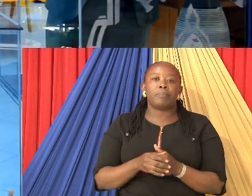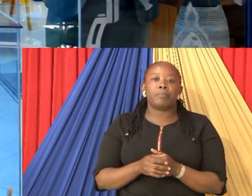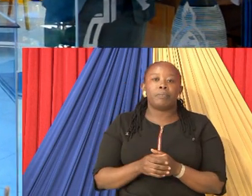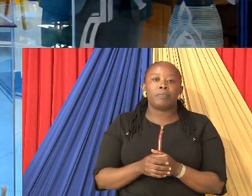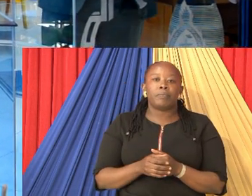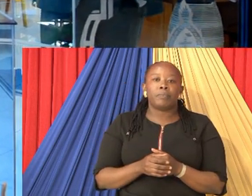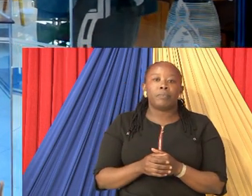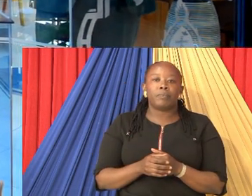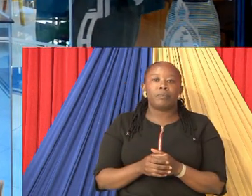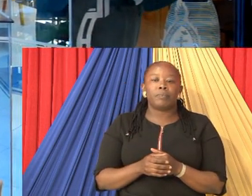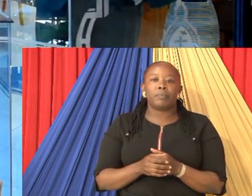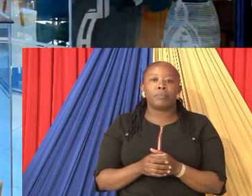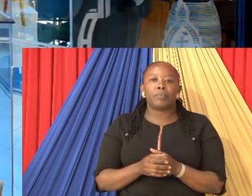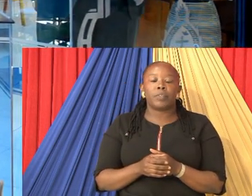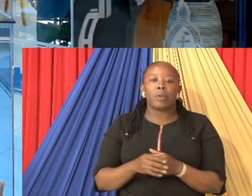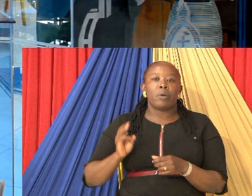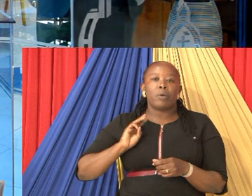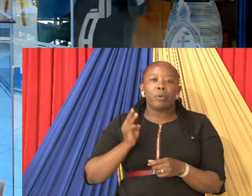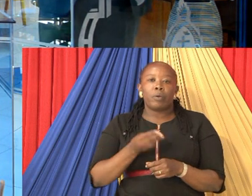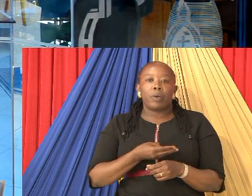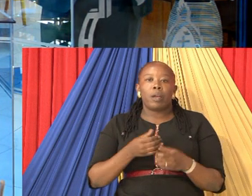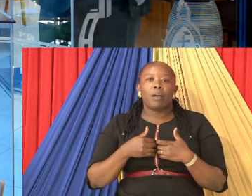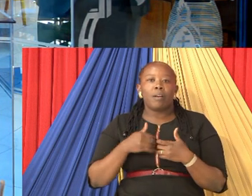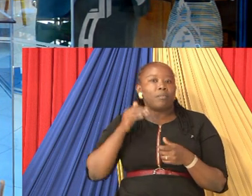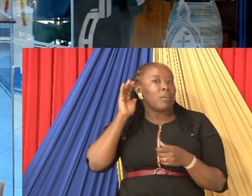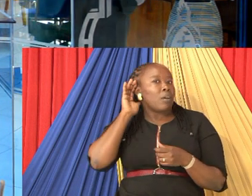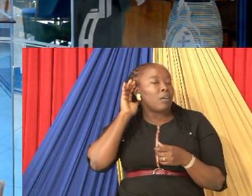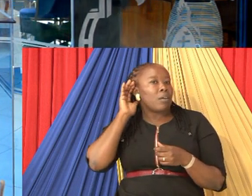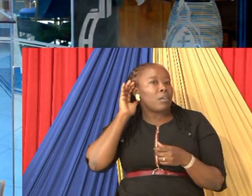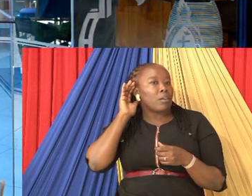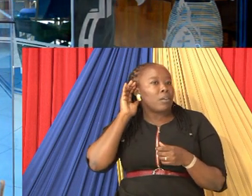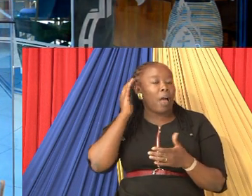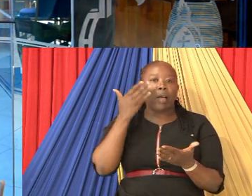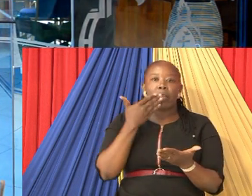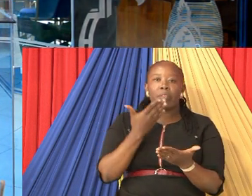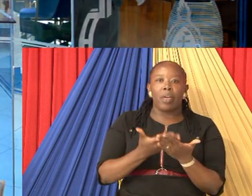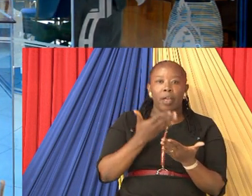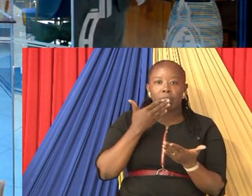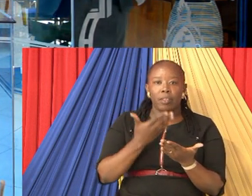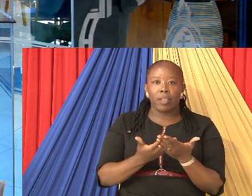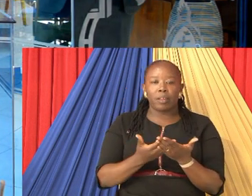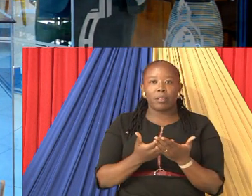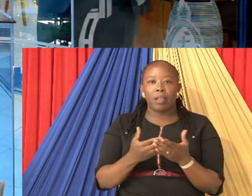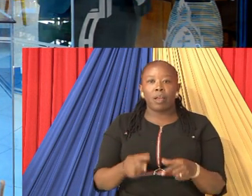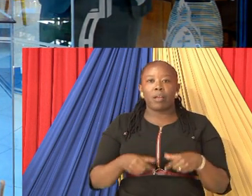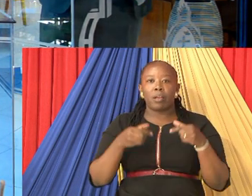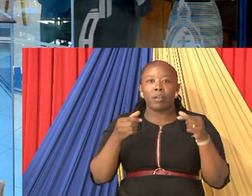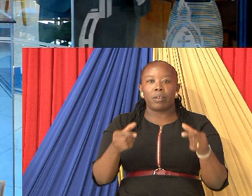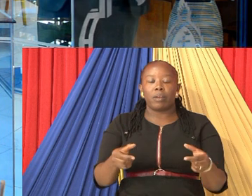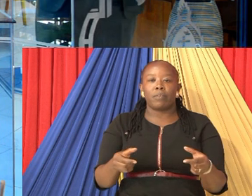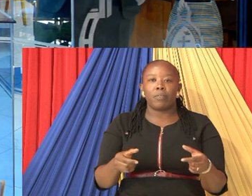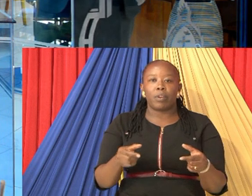kwao itasikiwa shukrani. Wale ambao watamshukuru na sauti yao